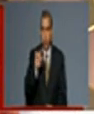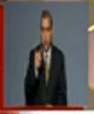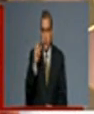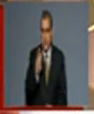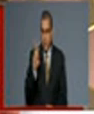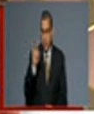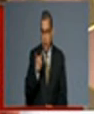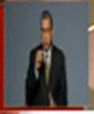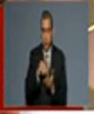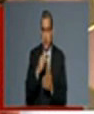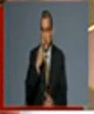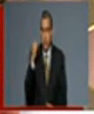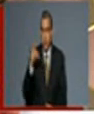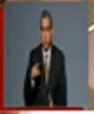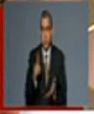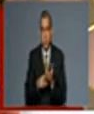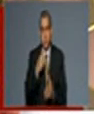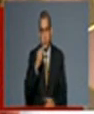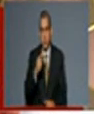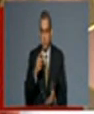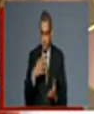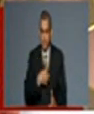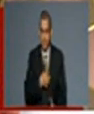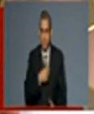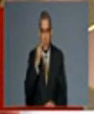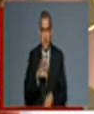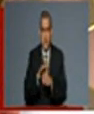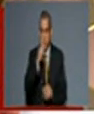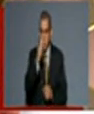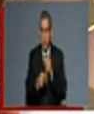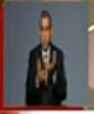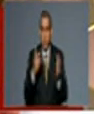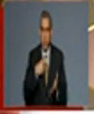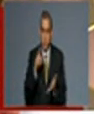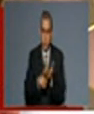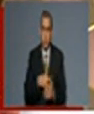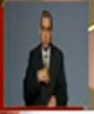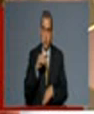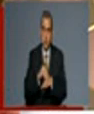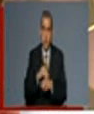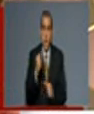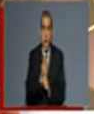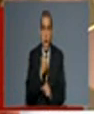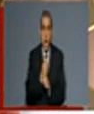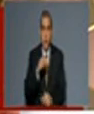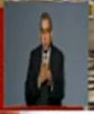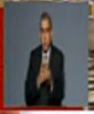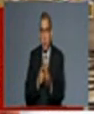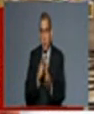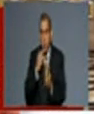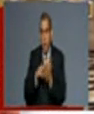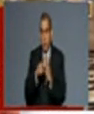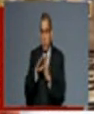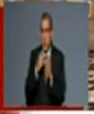يمكن تفعيل ده على أرض الواقع، ودعوة إسرائيل إلى الجروح للسلام والمساعدات الإنسانية والموقف المصري